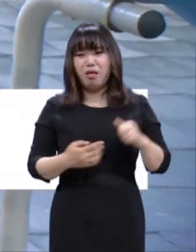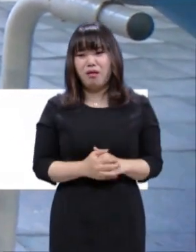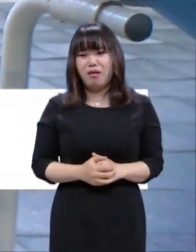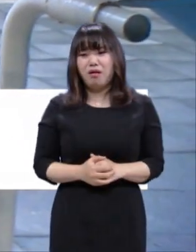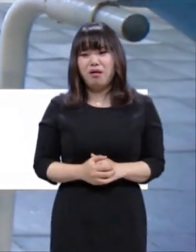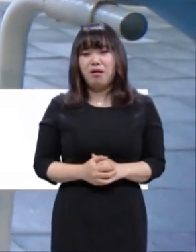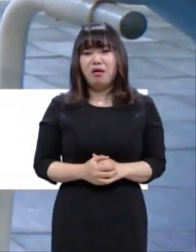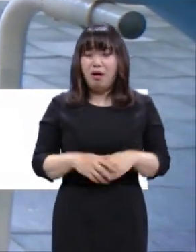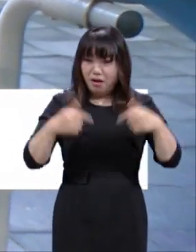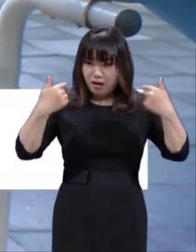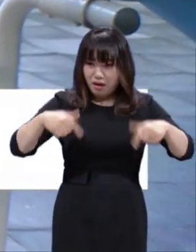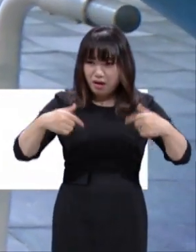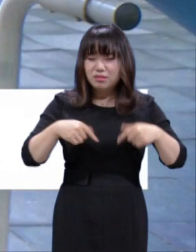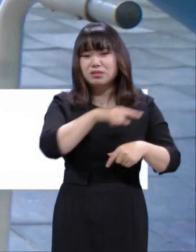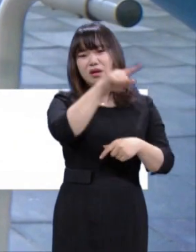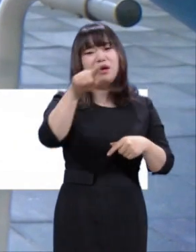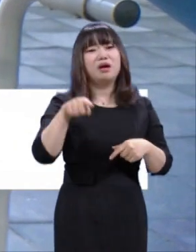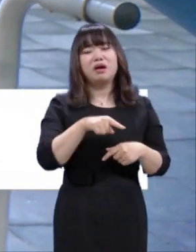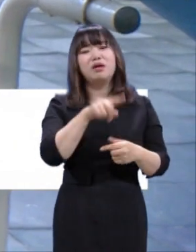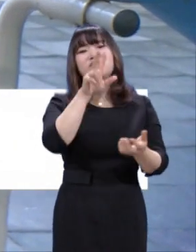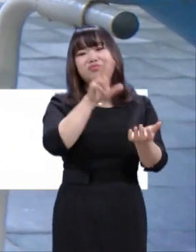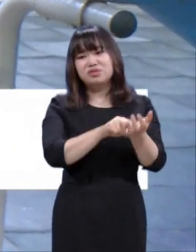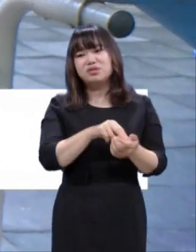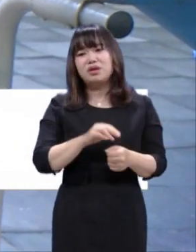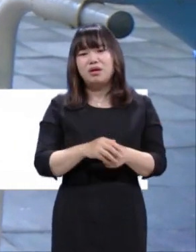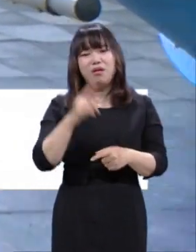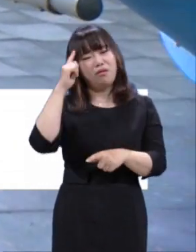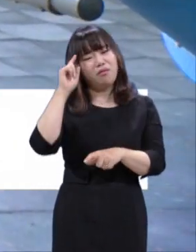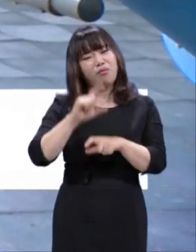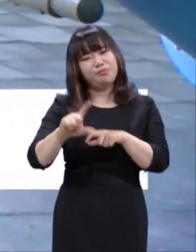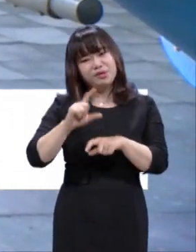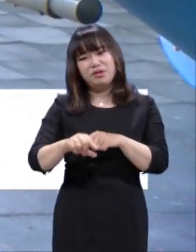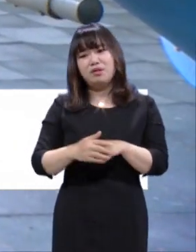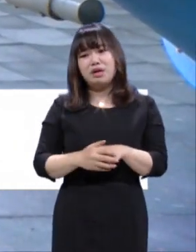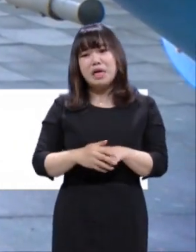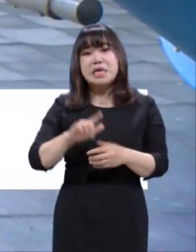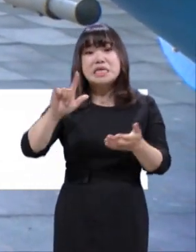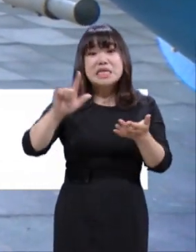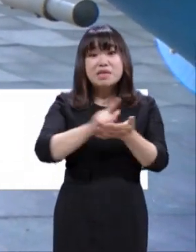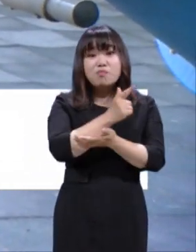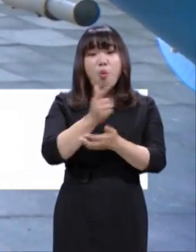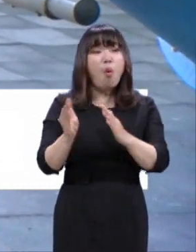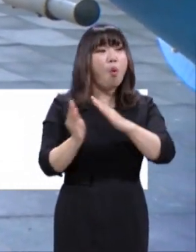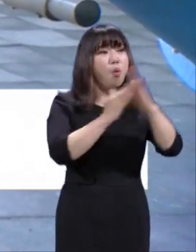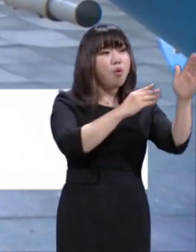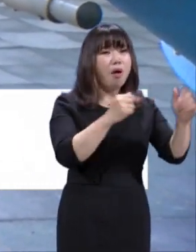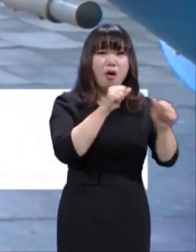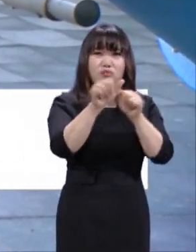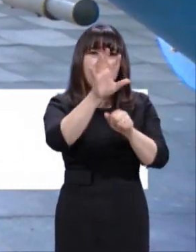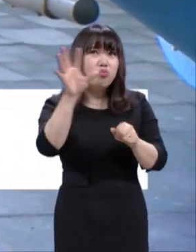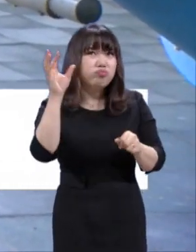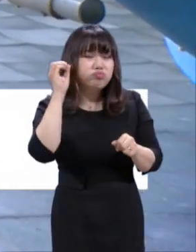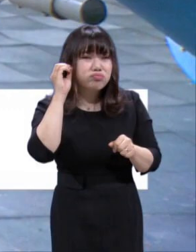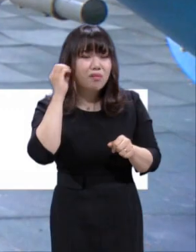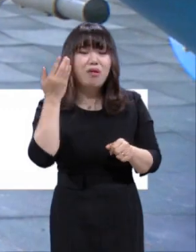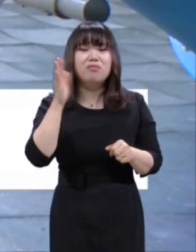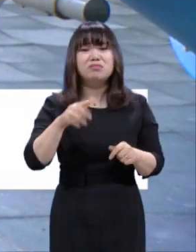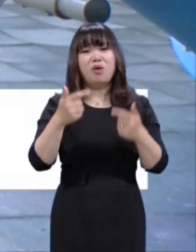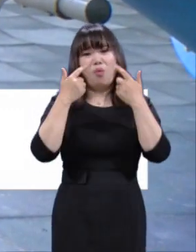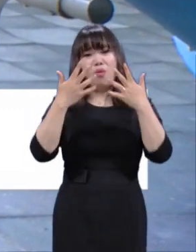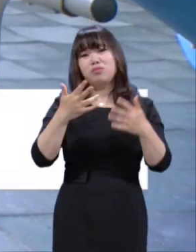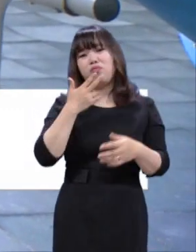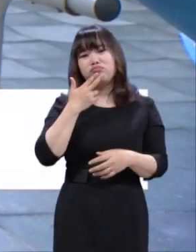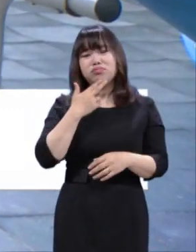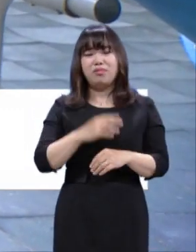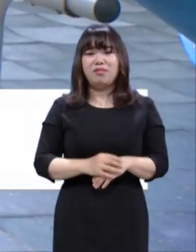아는데 항상 그것 때문에 뭐 고민이에요. 그 김포로 간다는 그런 이야기 조금 들리면 반갑긴 한데 안